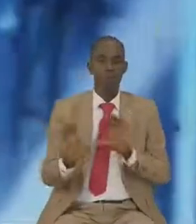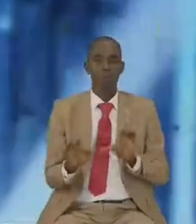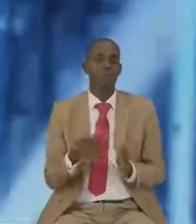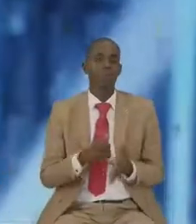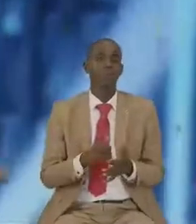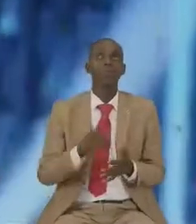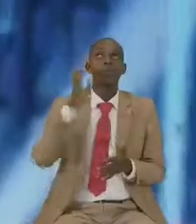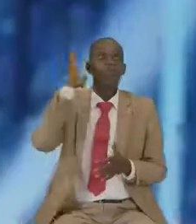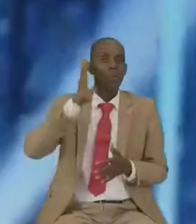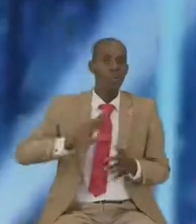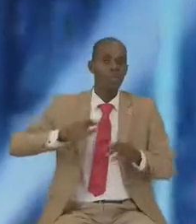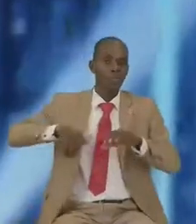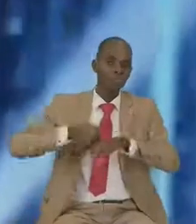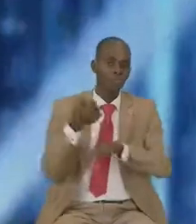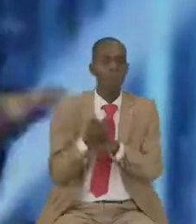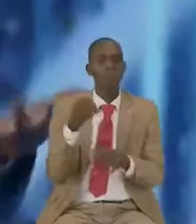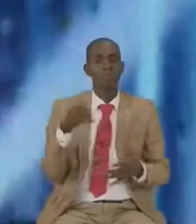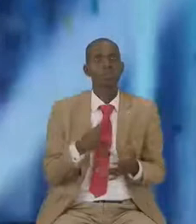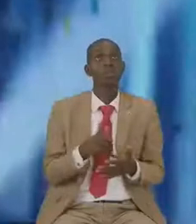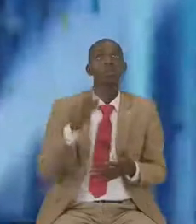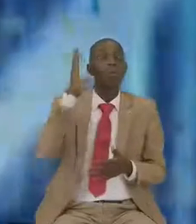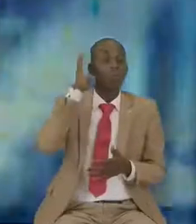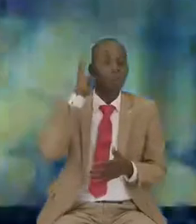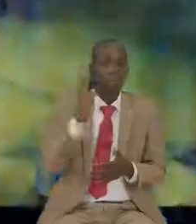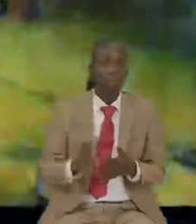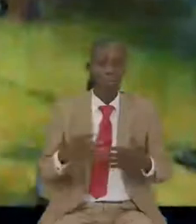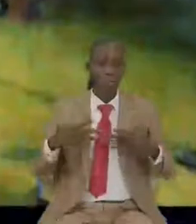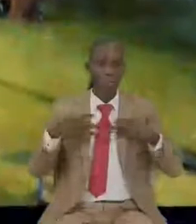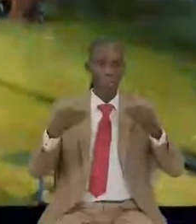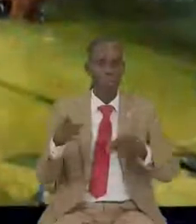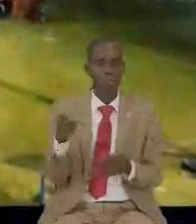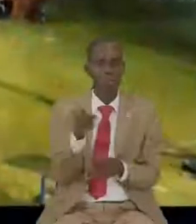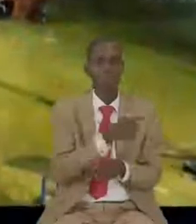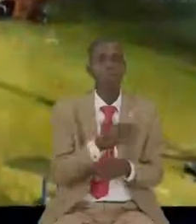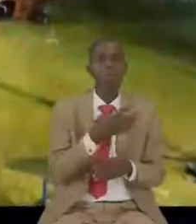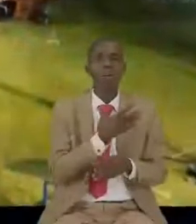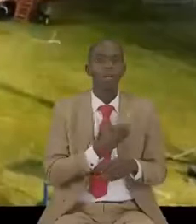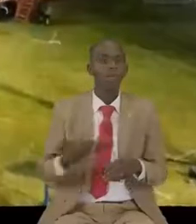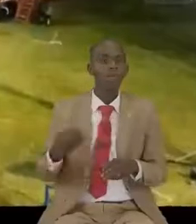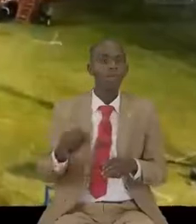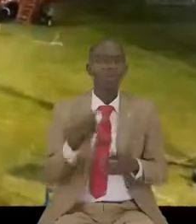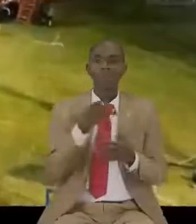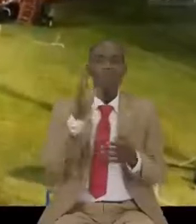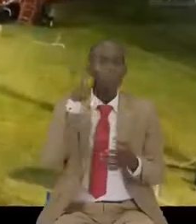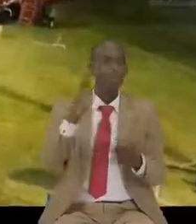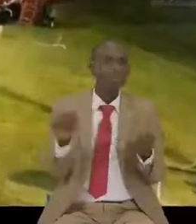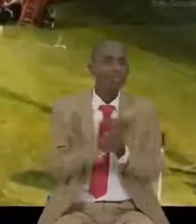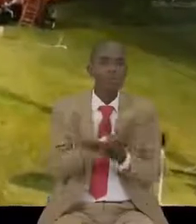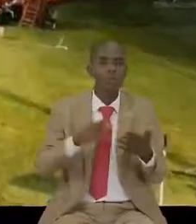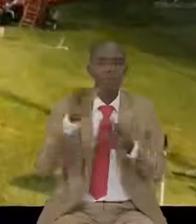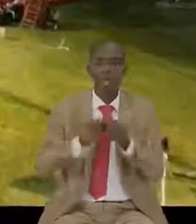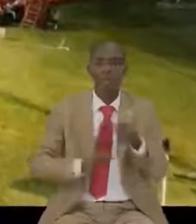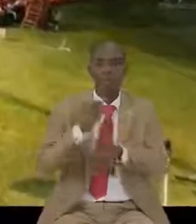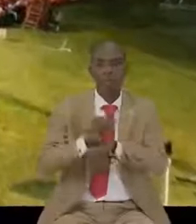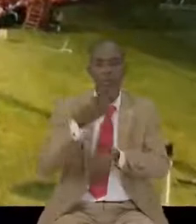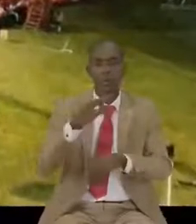va l'affirmer. Il va te guérir. Il va détruire toutes les œuvres du